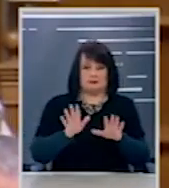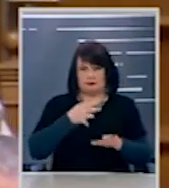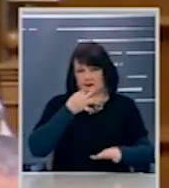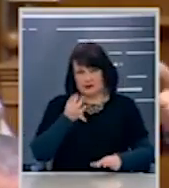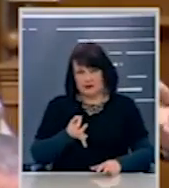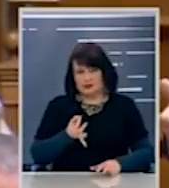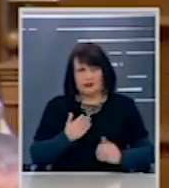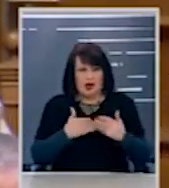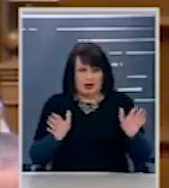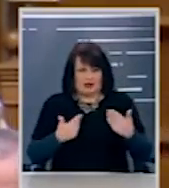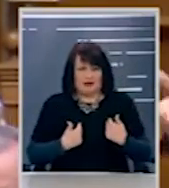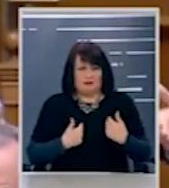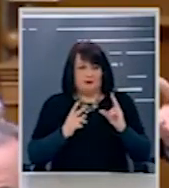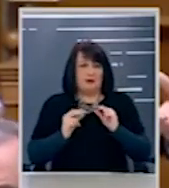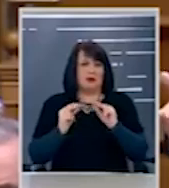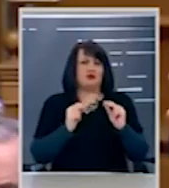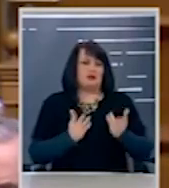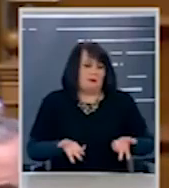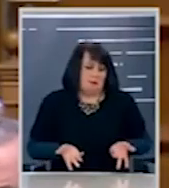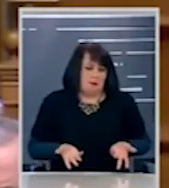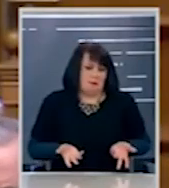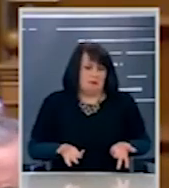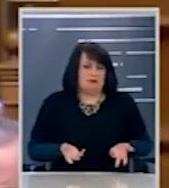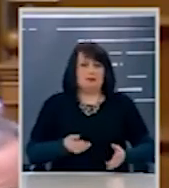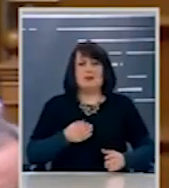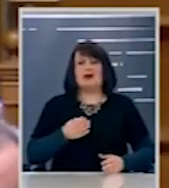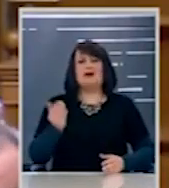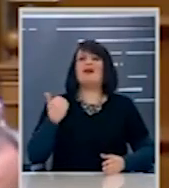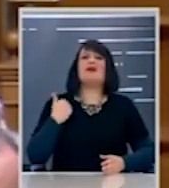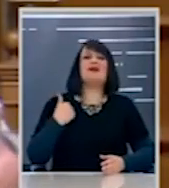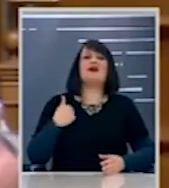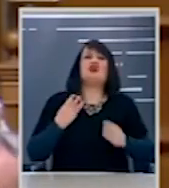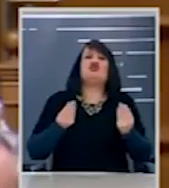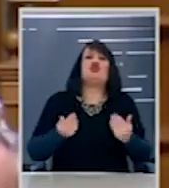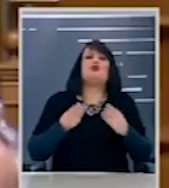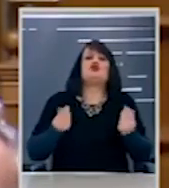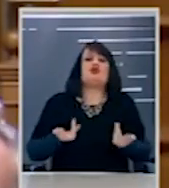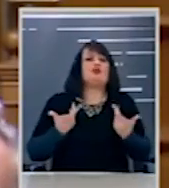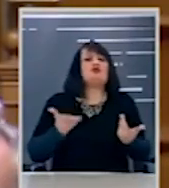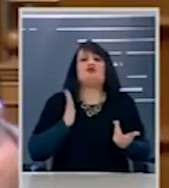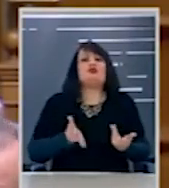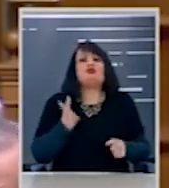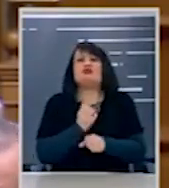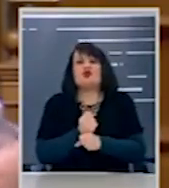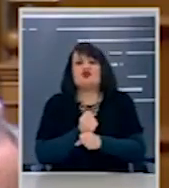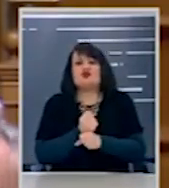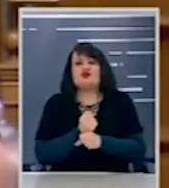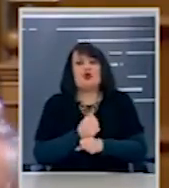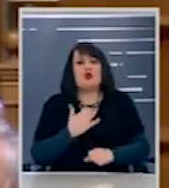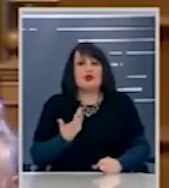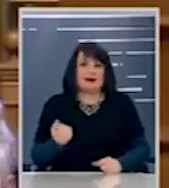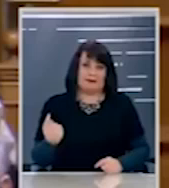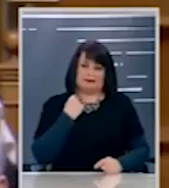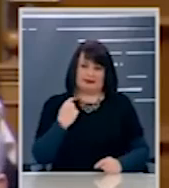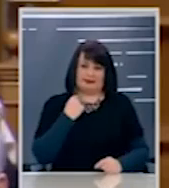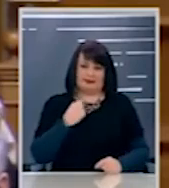εμείς είμαστε ανοιχτοί, να κουβεντιάσουμε. Λέτε με ποιον τρόπο θα μπορέσουμε να εξασφαλίσουμε ότι αυτός ο οποίος θα χάνει